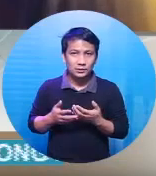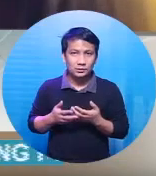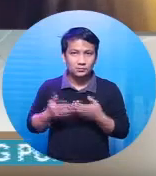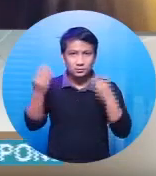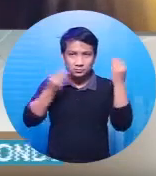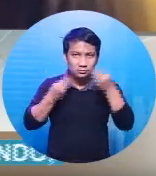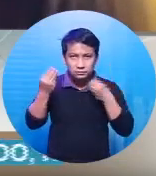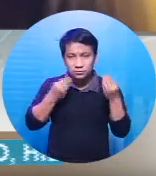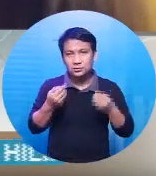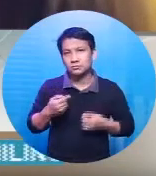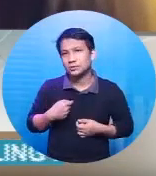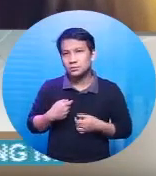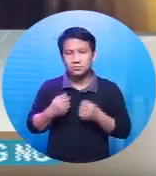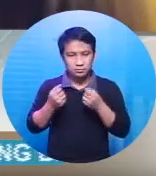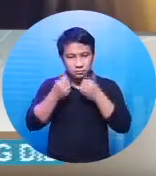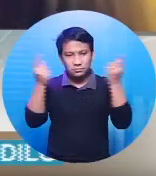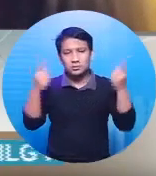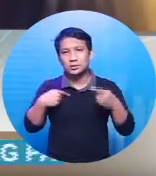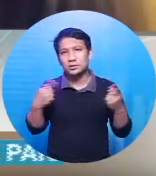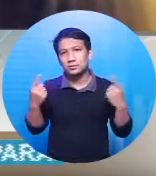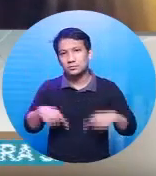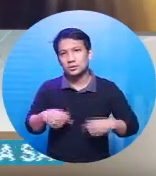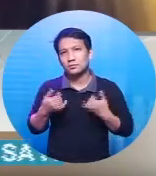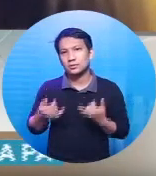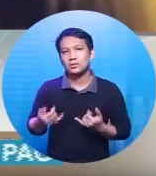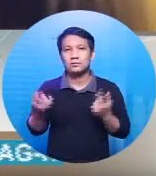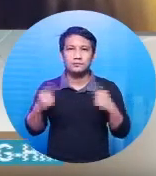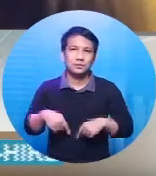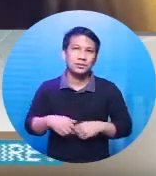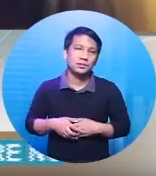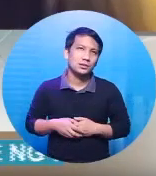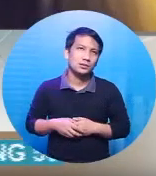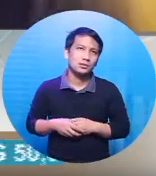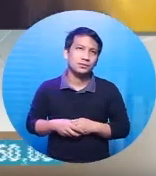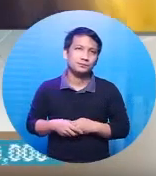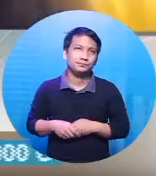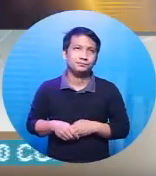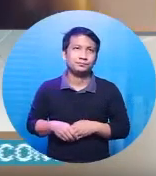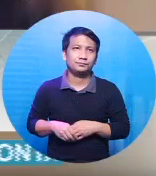naguguluhan pa talaga kami, sir, and nasya-shock kami sa mga nangyayari. Okay.